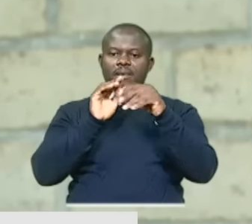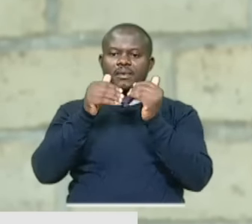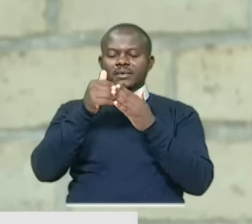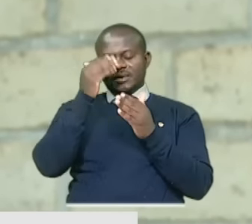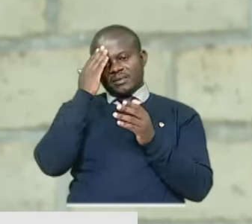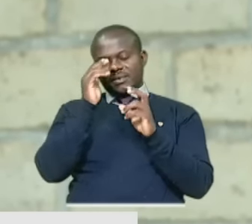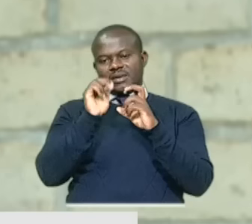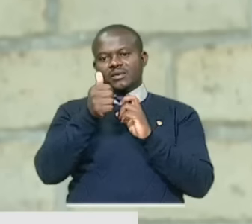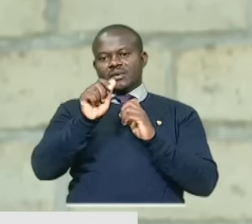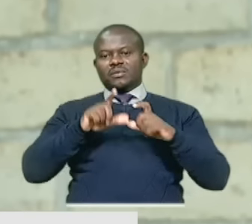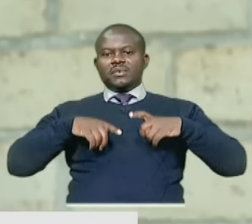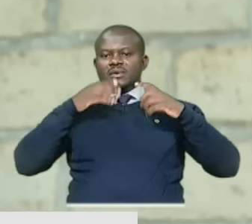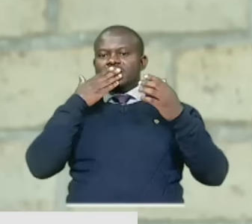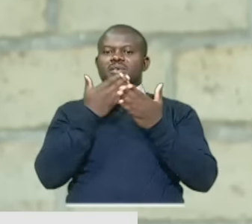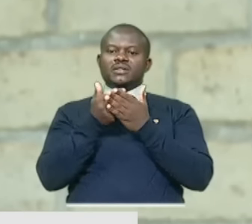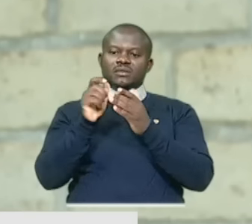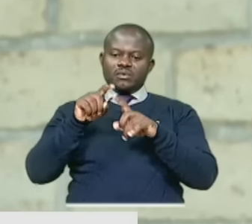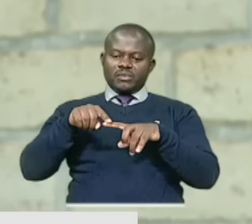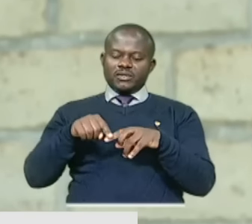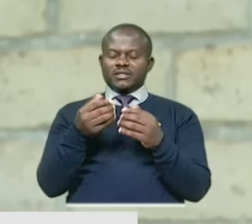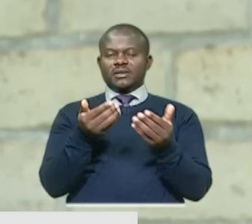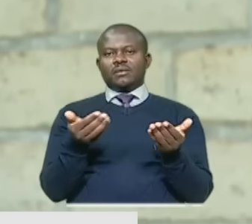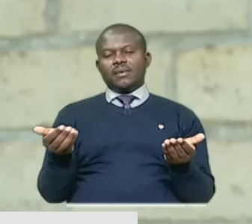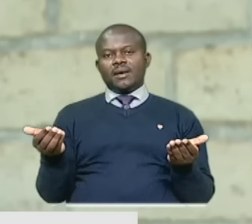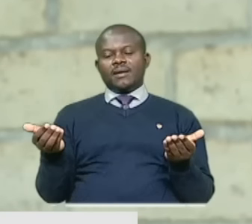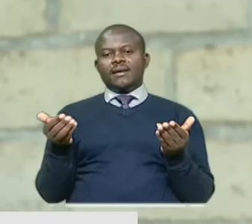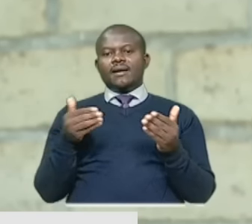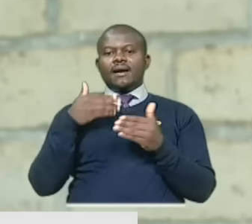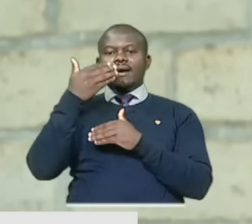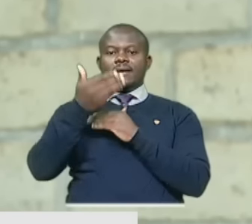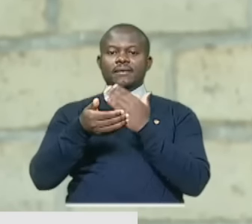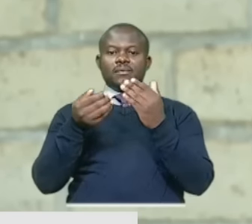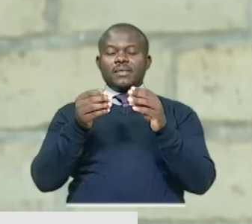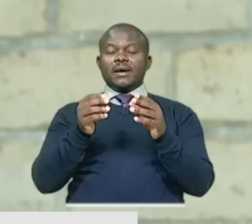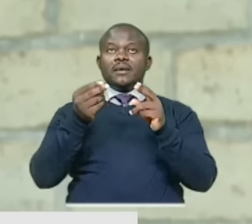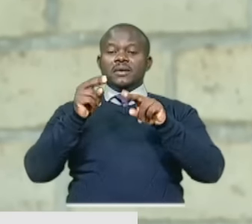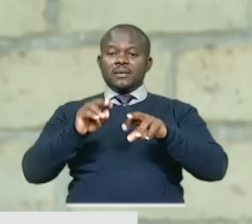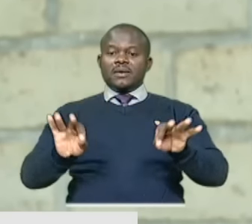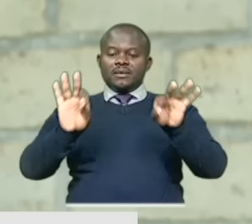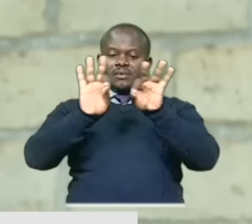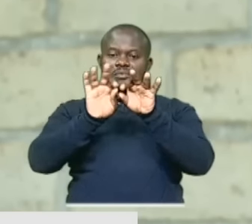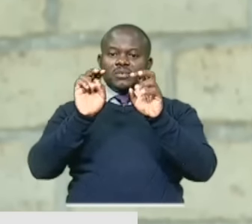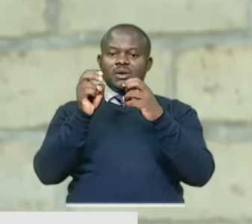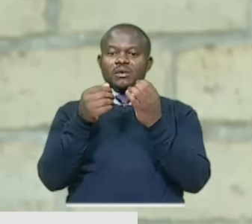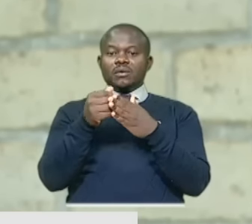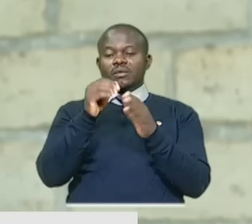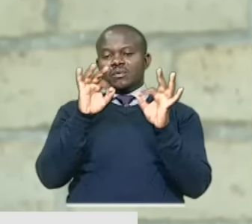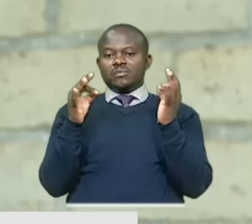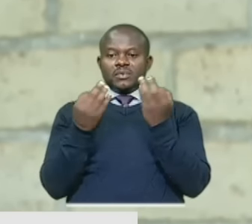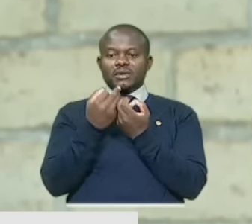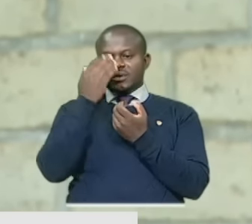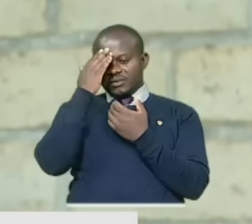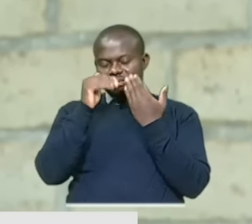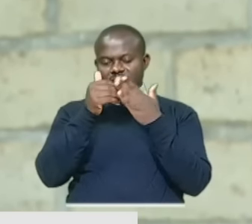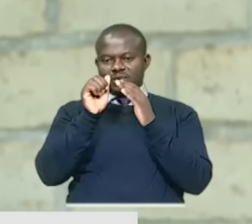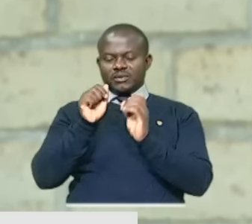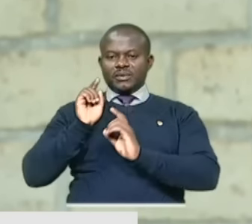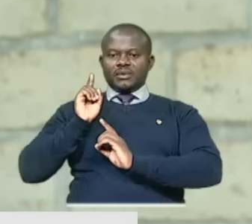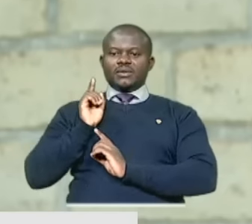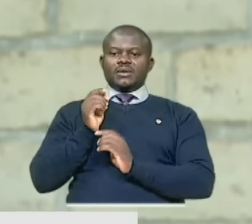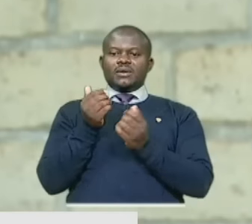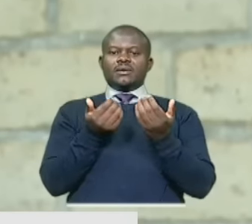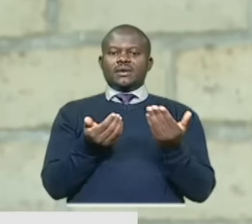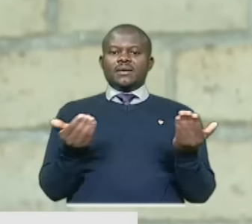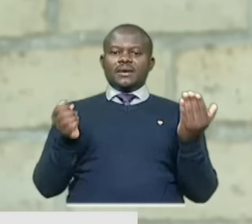iyo mibereho myiza igomba gushingira ku bana biba ngombwa ko basaba ko umuryango kugira ngo utekane n'abana bagomba